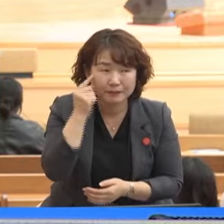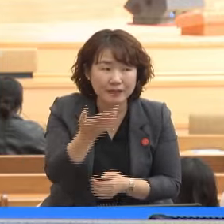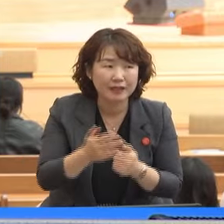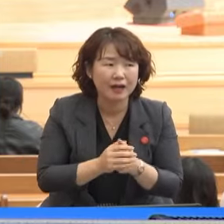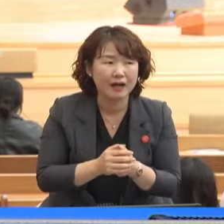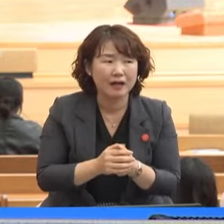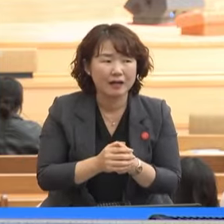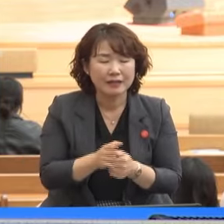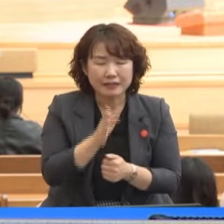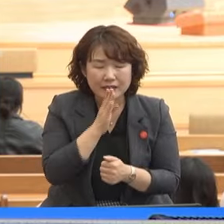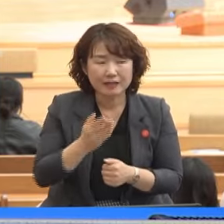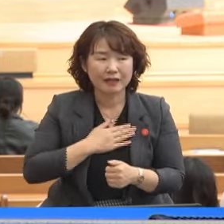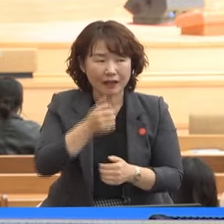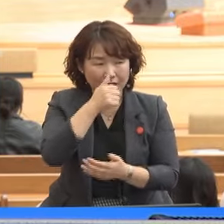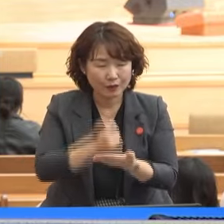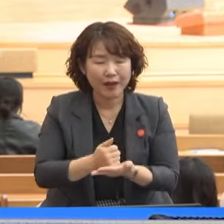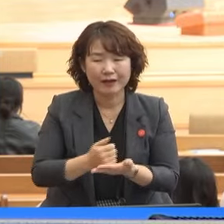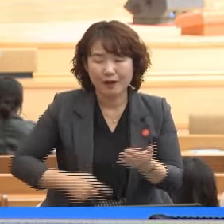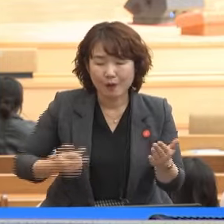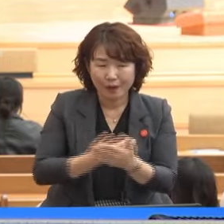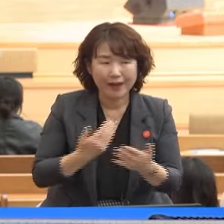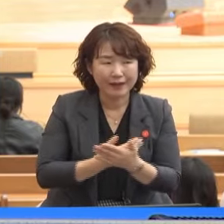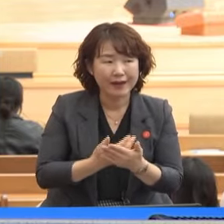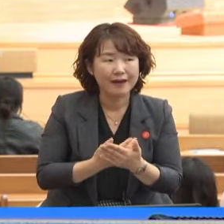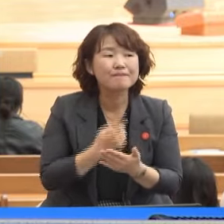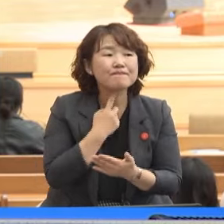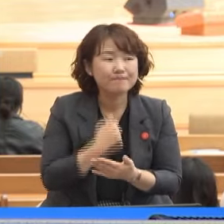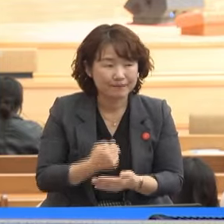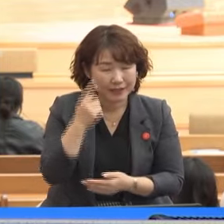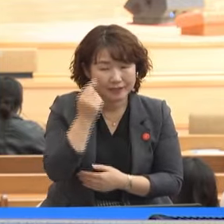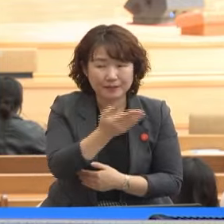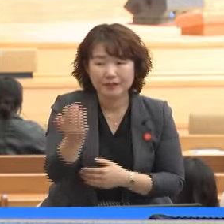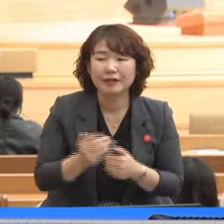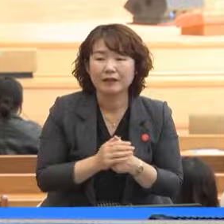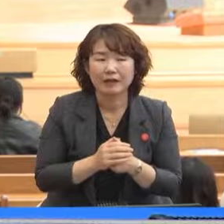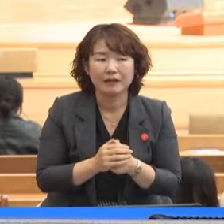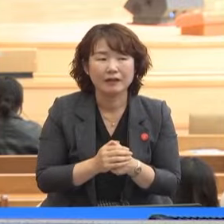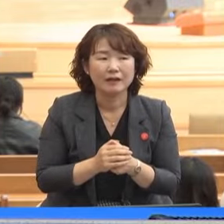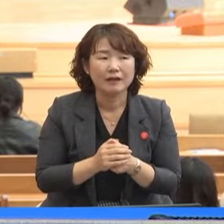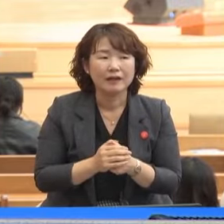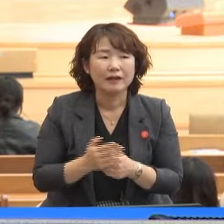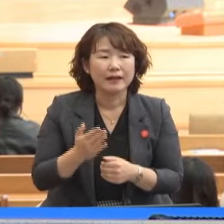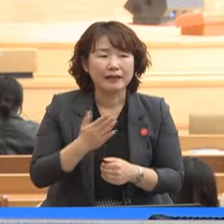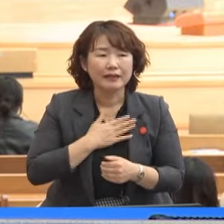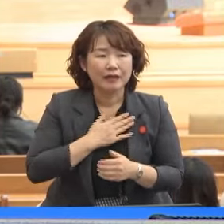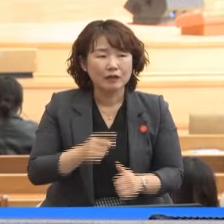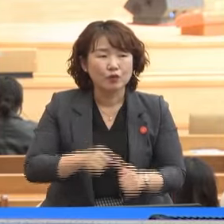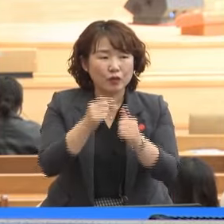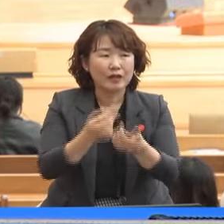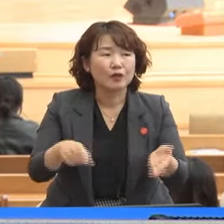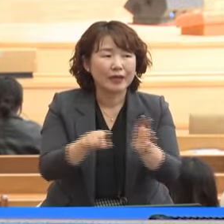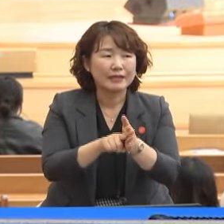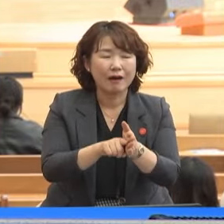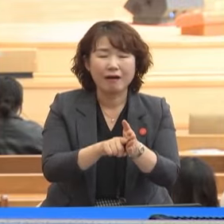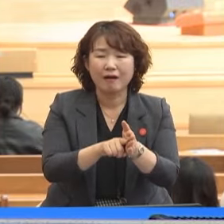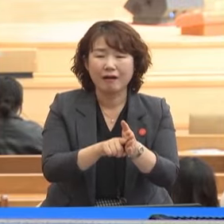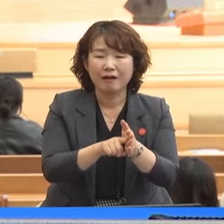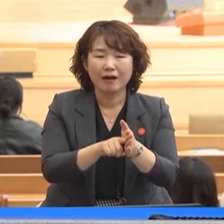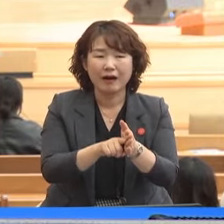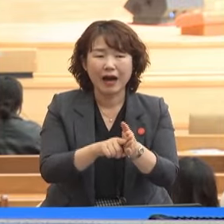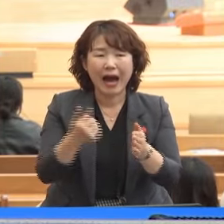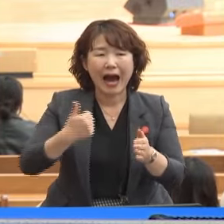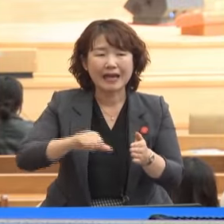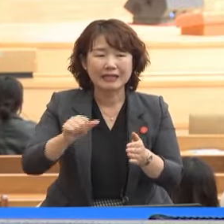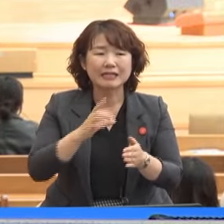통렬하게 나의 죄를 회개하셨나요? 하다못해 나를 구원하기 위해서 자신의 아들을